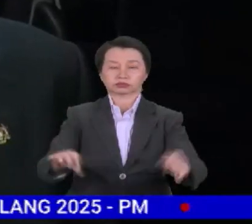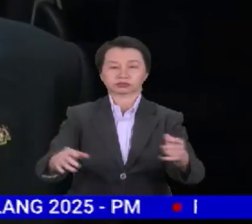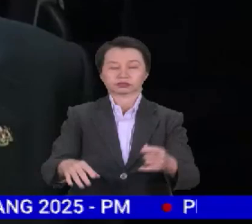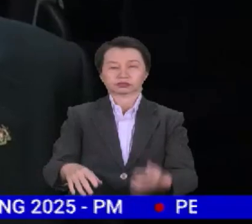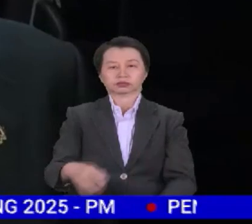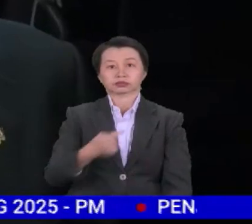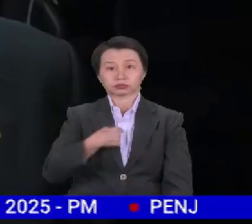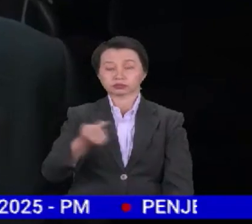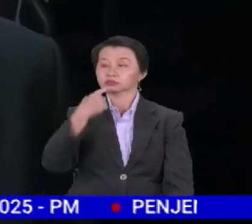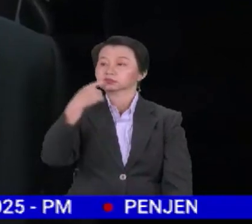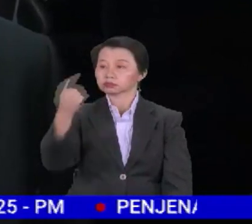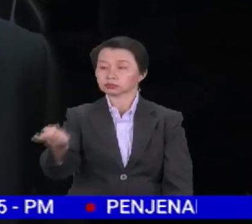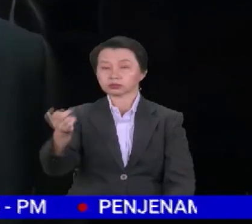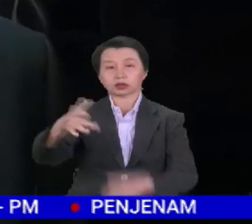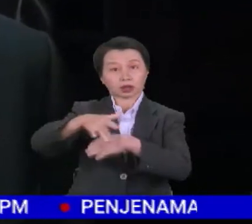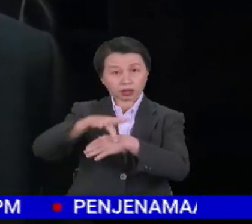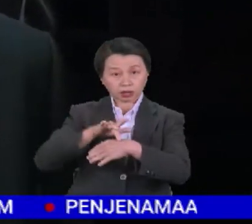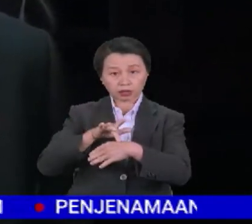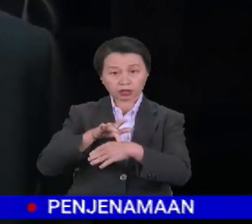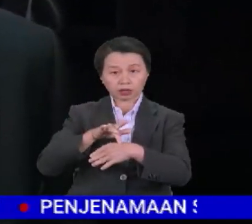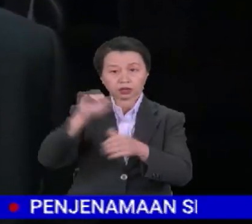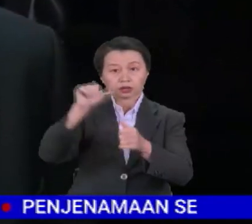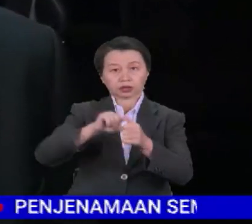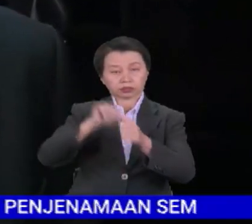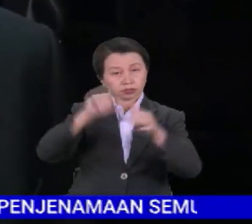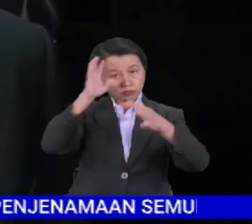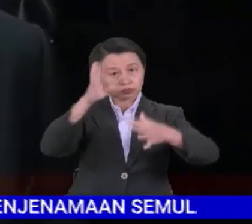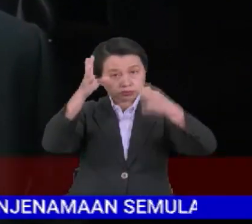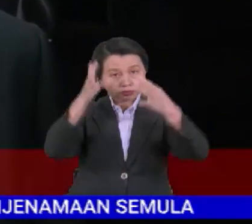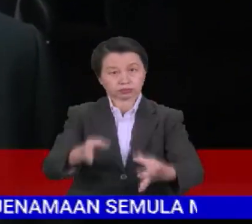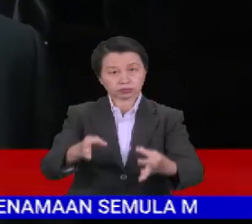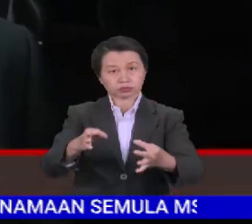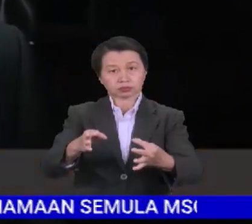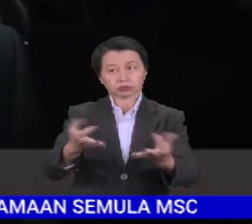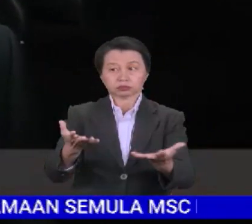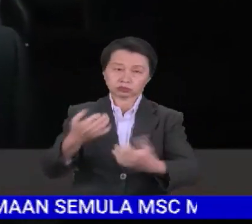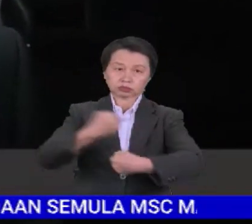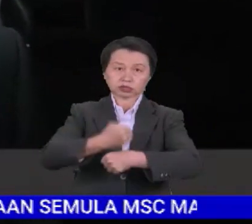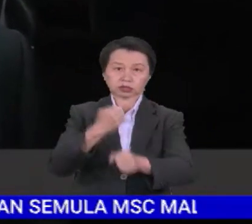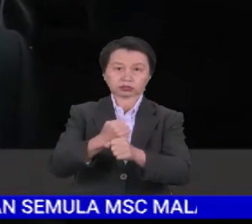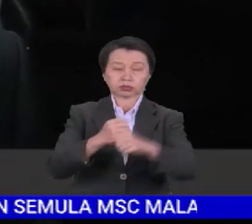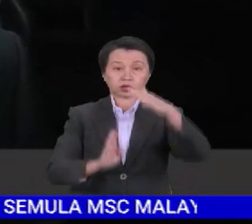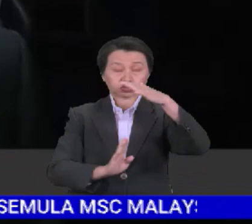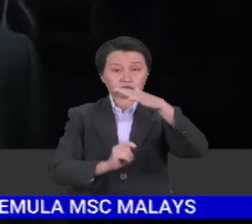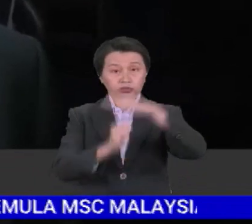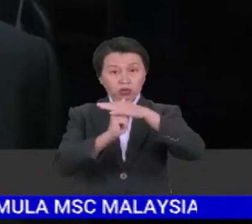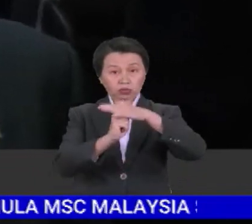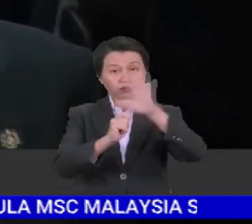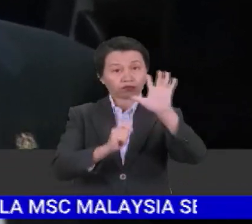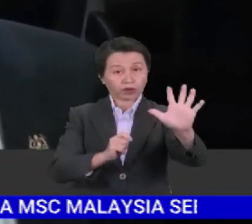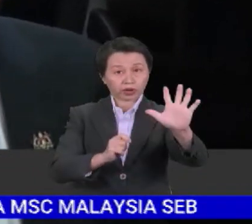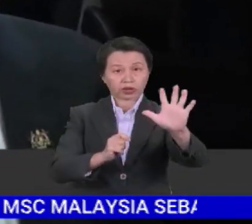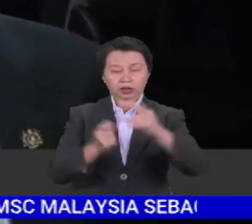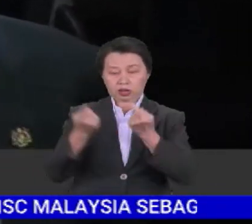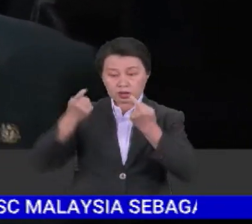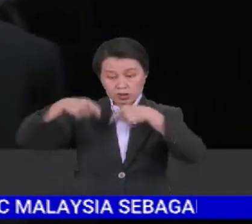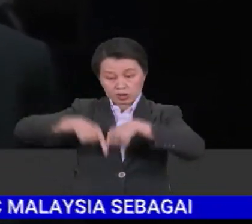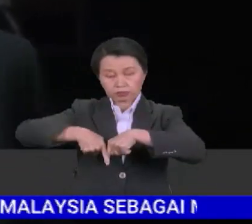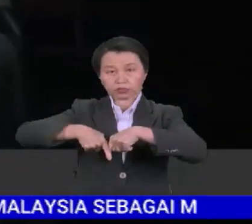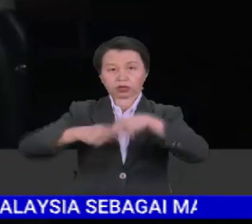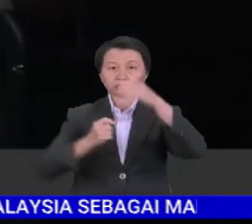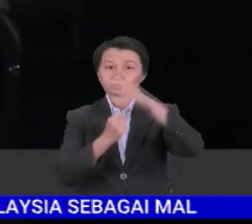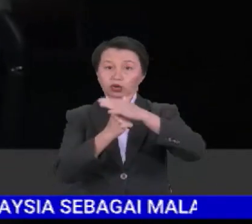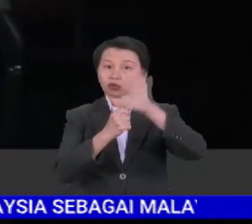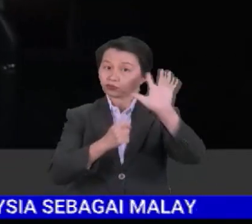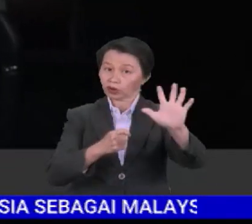As I told you earlier that every decision will be made by top 5. UMNO top 5. So we wait for UMNO